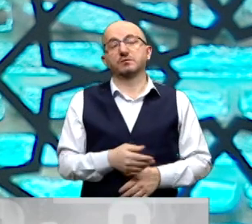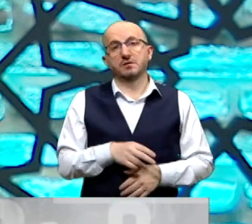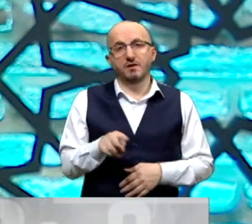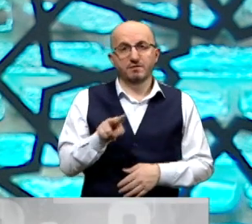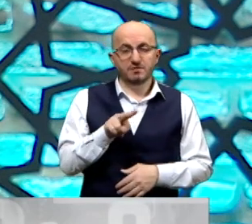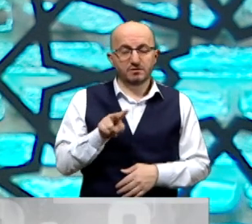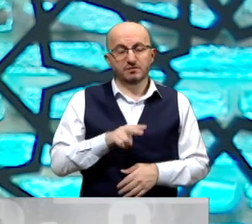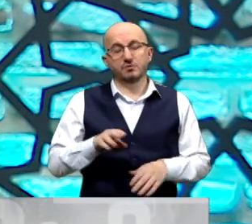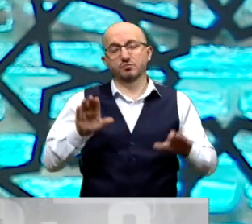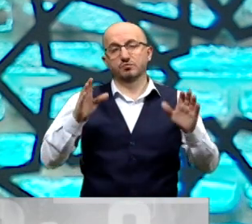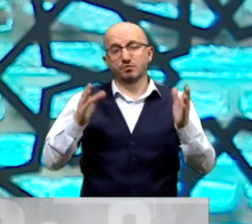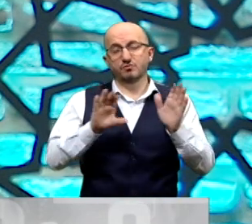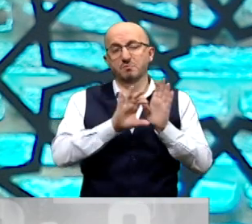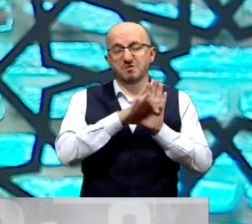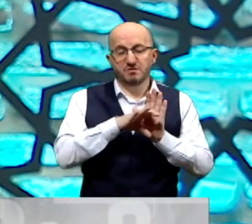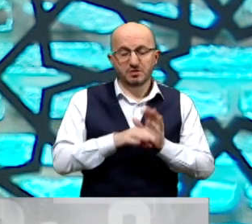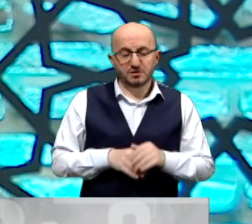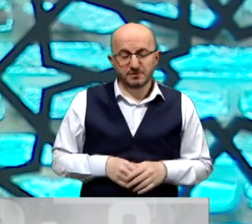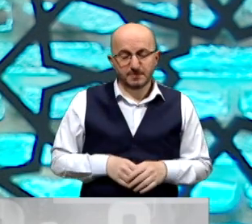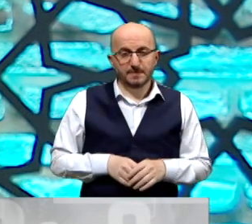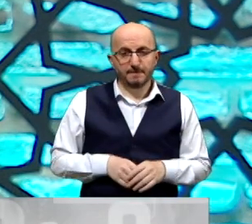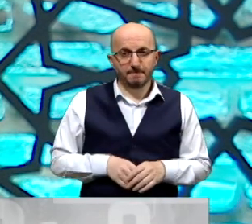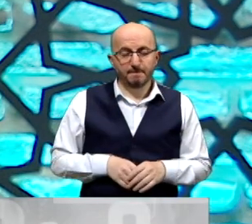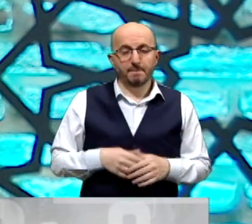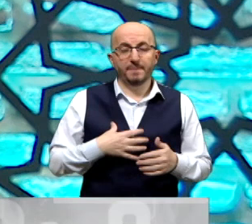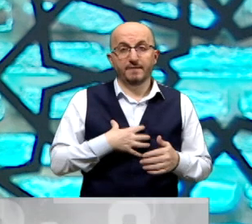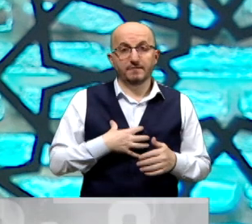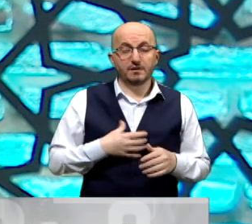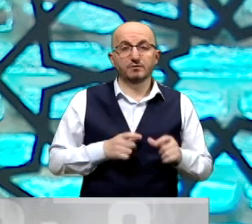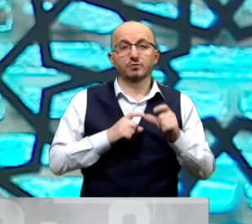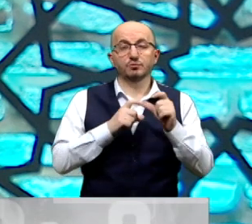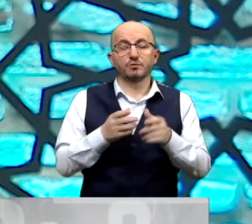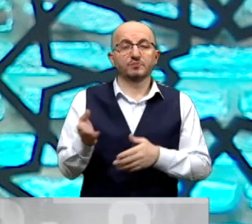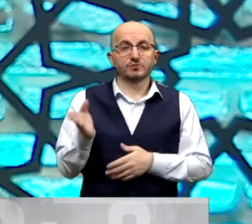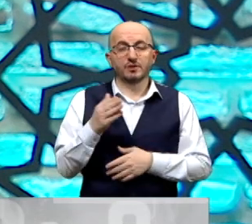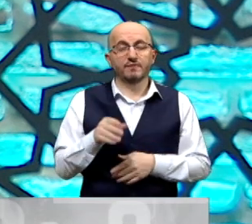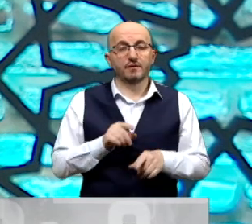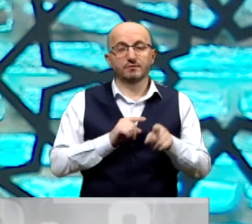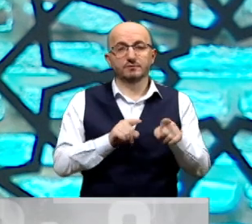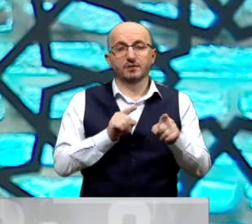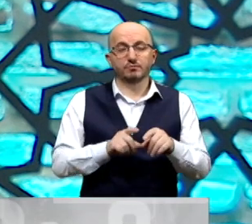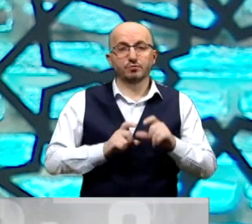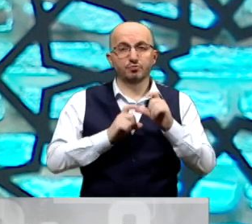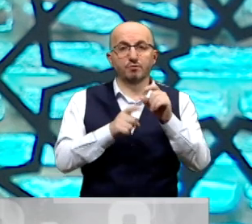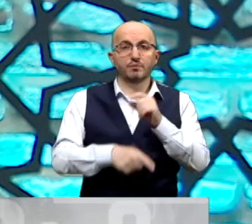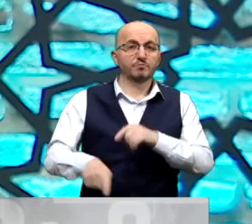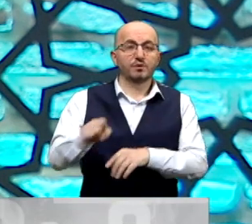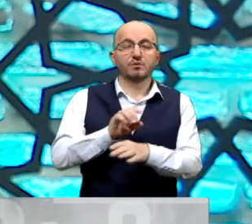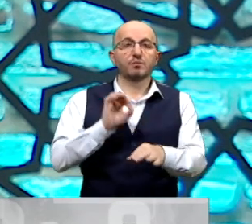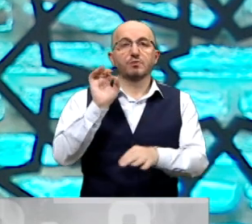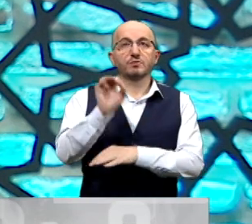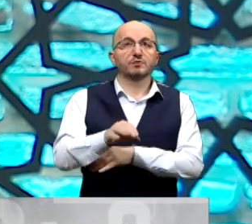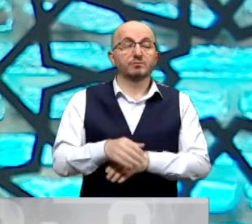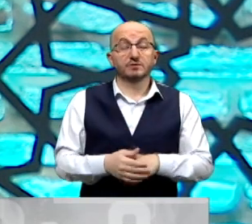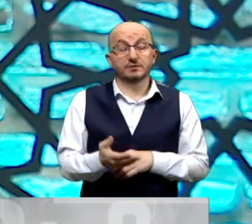medya mecrasından da diyanete soralım sayfalarını takip ederek sorularını bize ulaştırabilir oradan